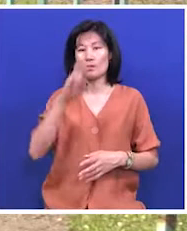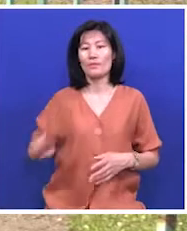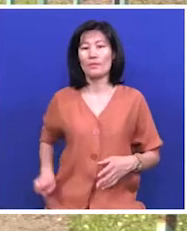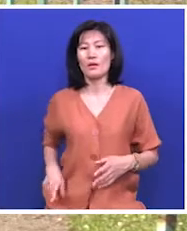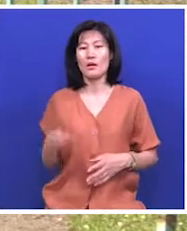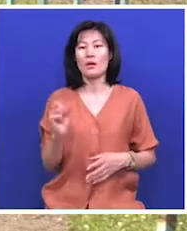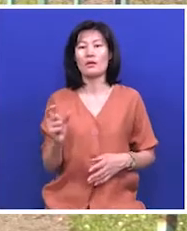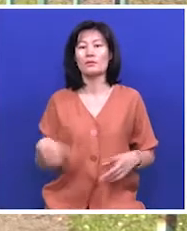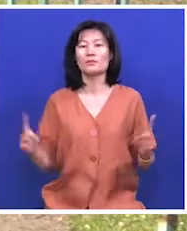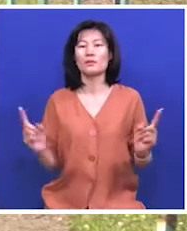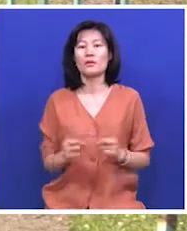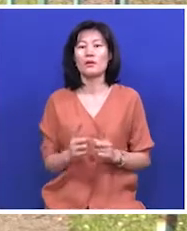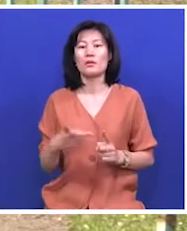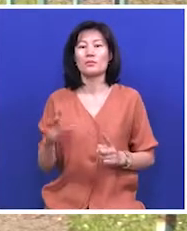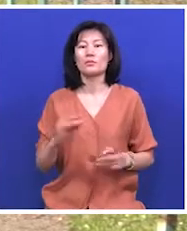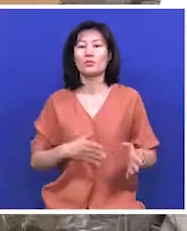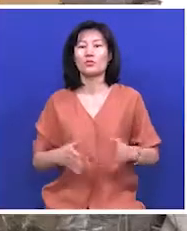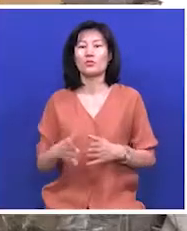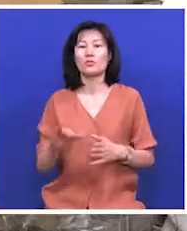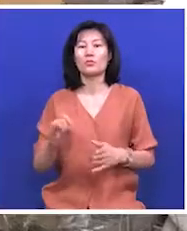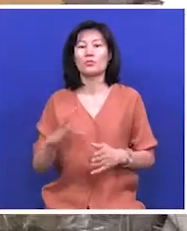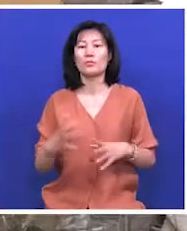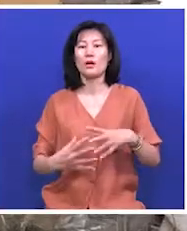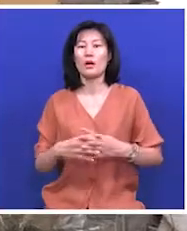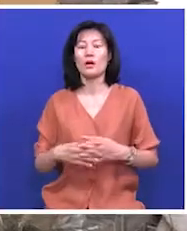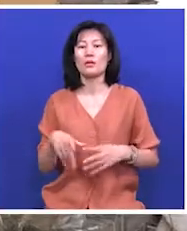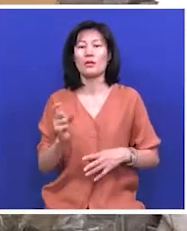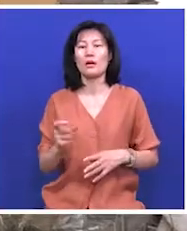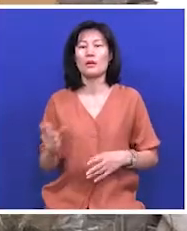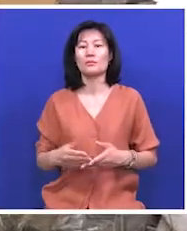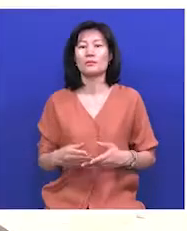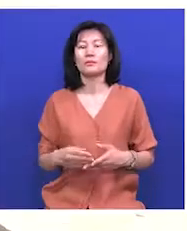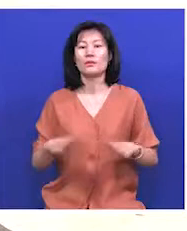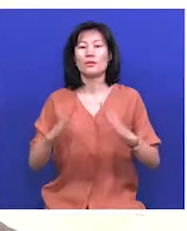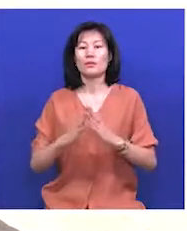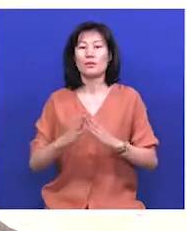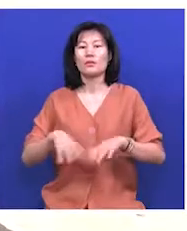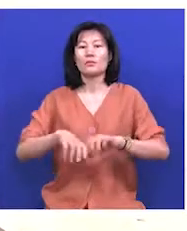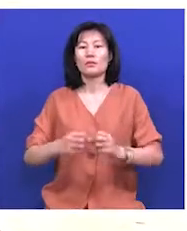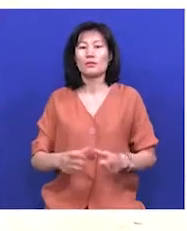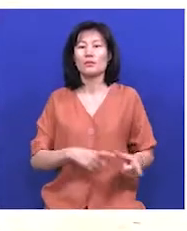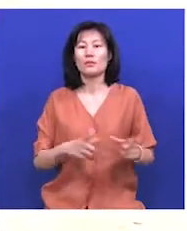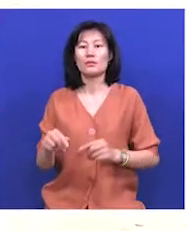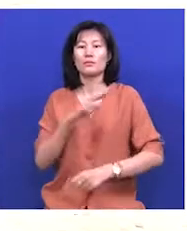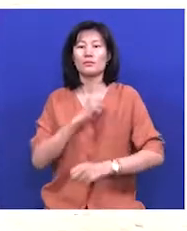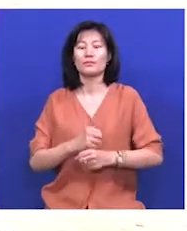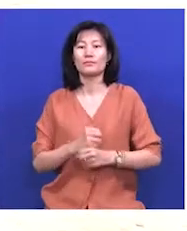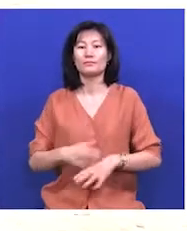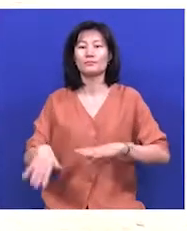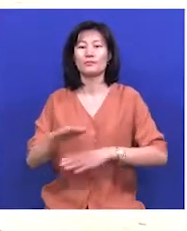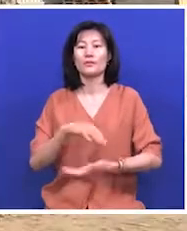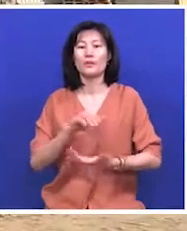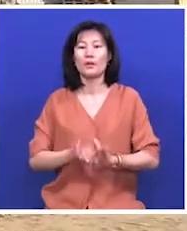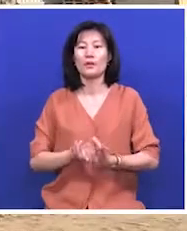үкімет басшысы тұрғындармен кездесулер өткізіп, Нұрлы жол және Өргебас ауылындағы тұрғындардың қираған үйлерін қалпына келтіру